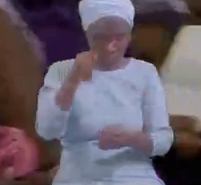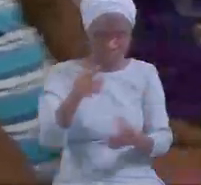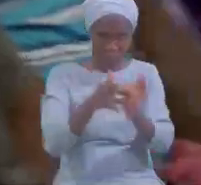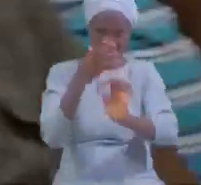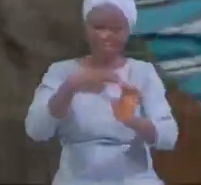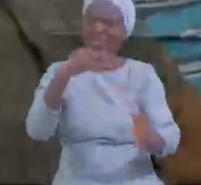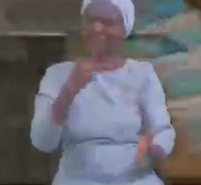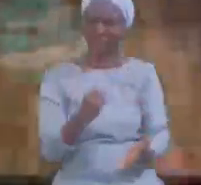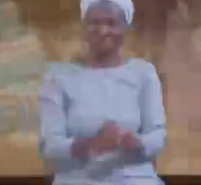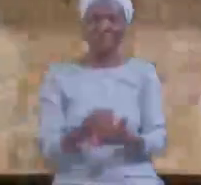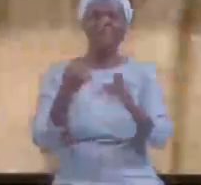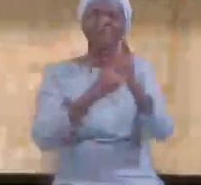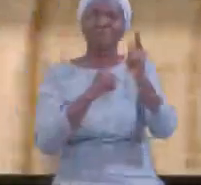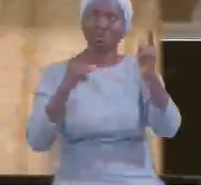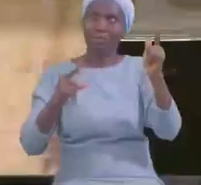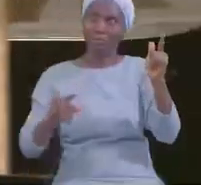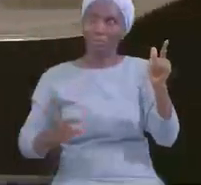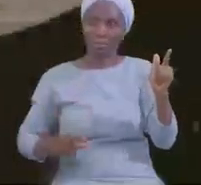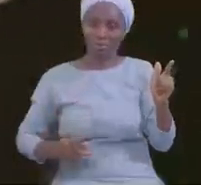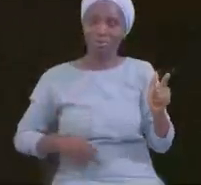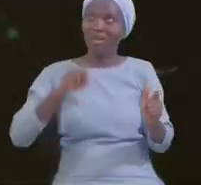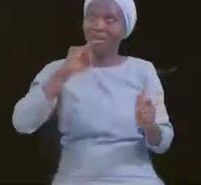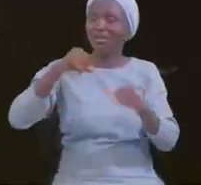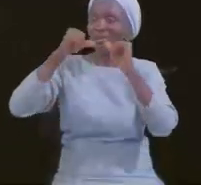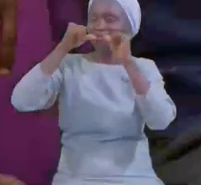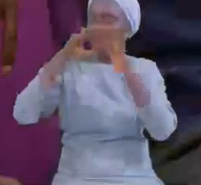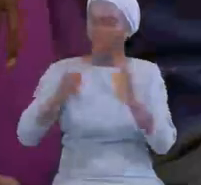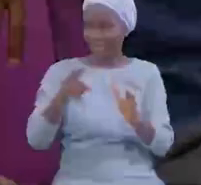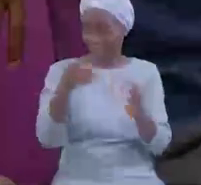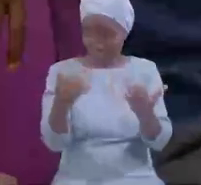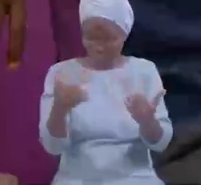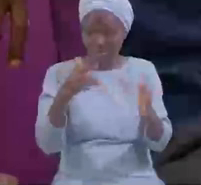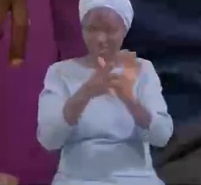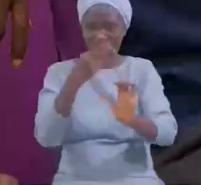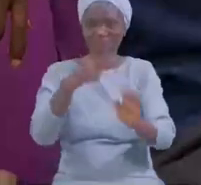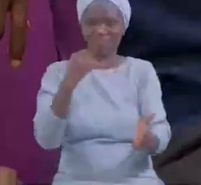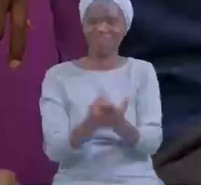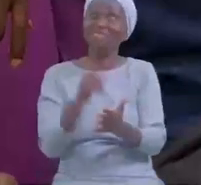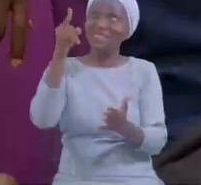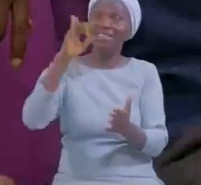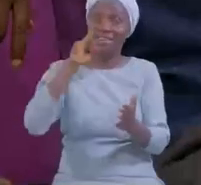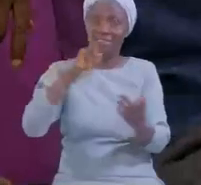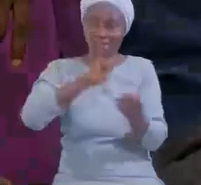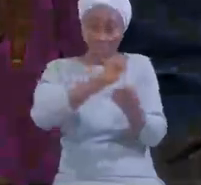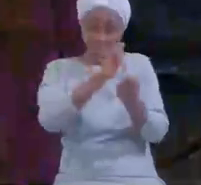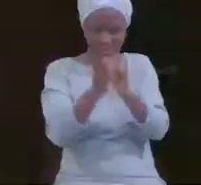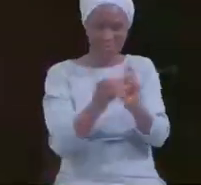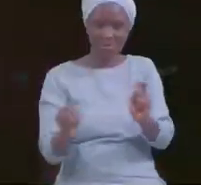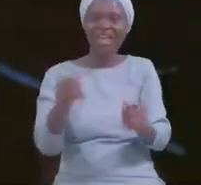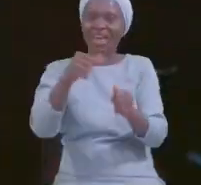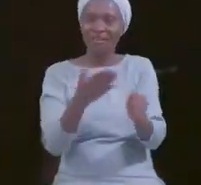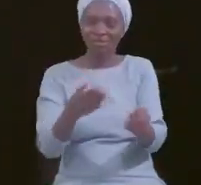Seigneur vous bénit maintenant. Le Seigneur transforme toutes choses dans votre